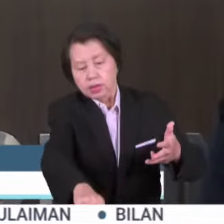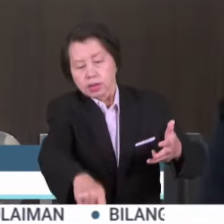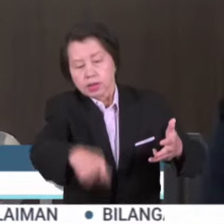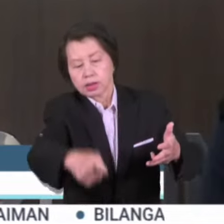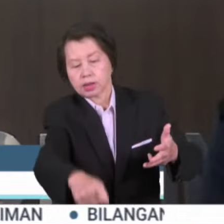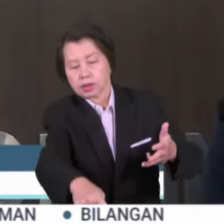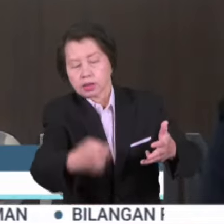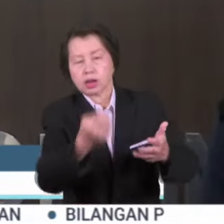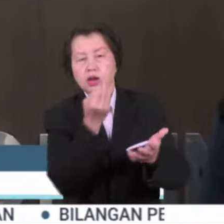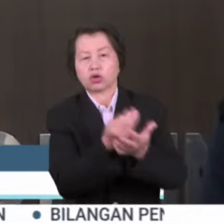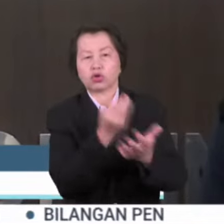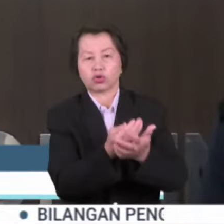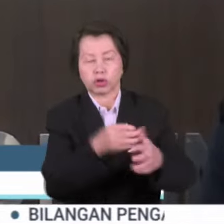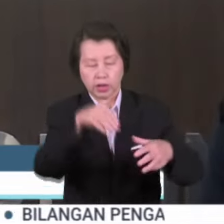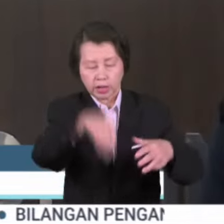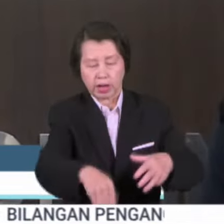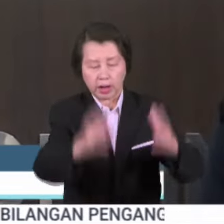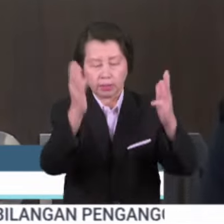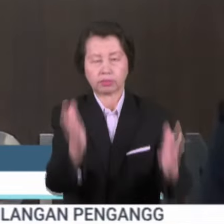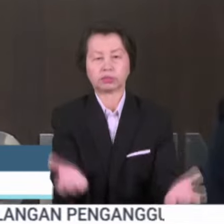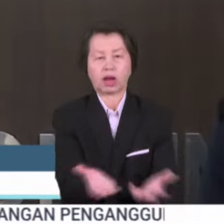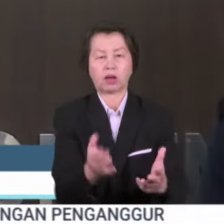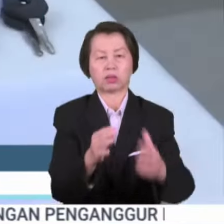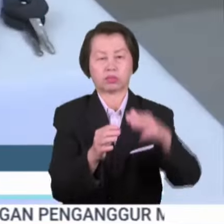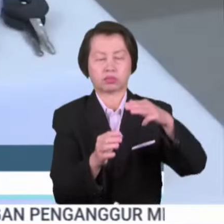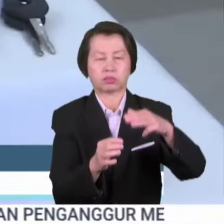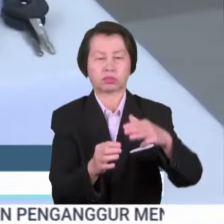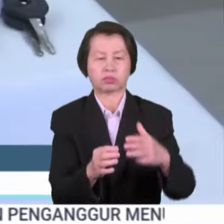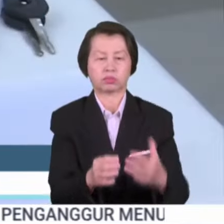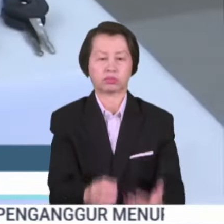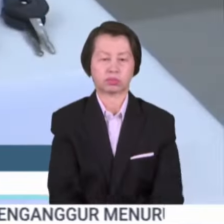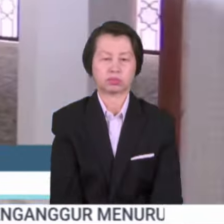peluang yang di dalam tabung tersebut